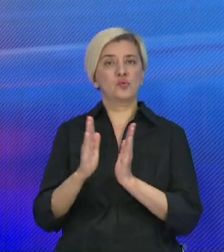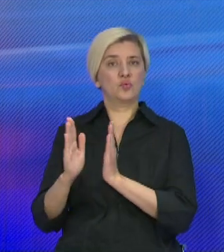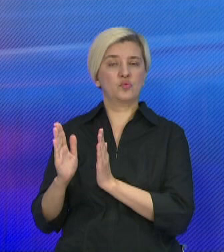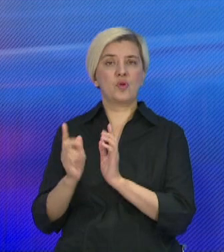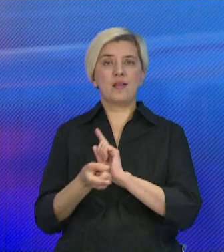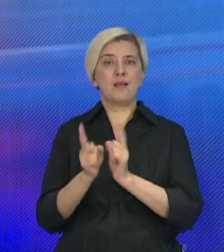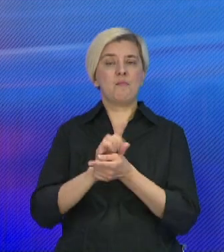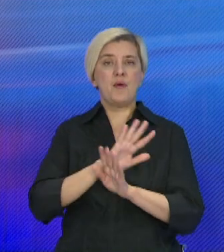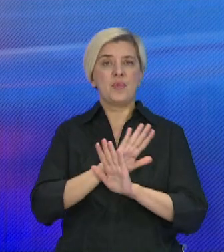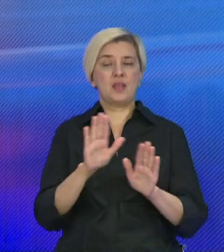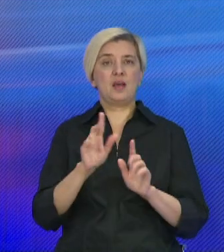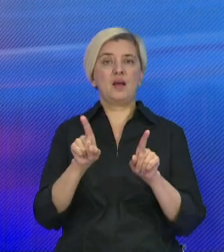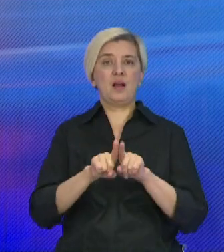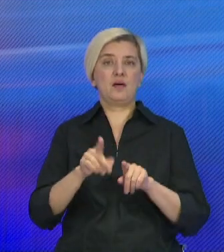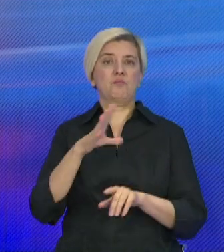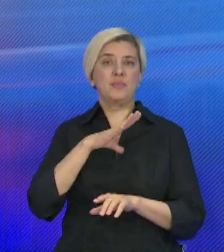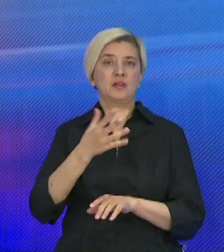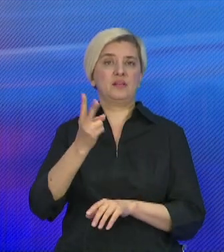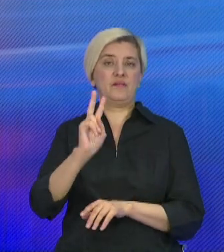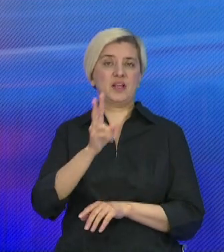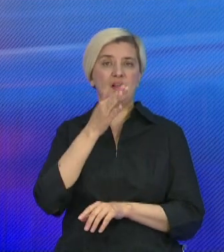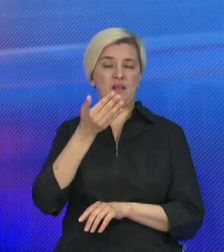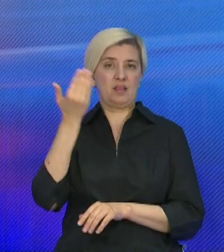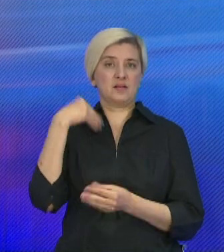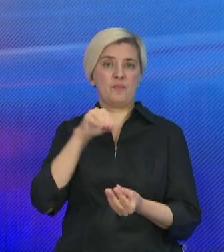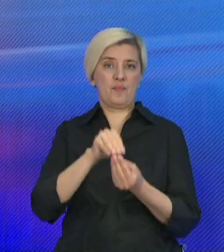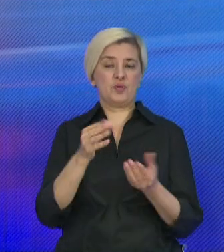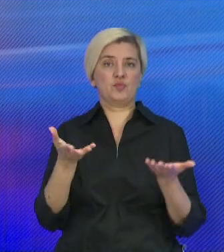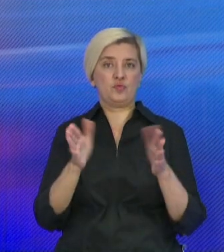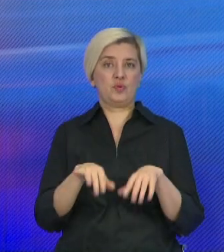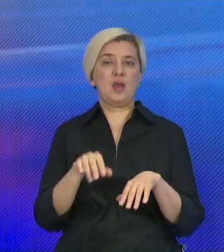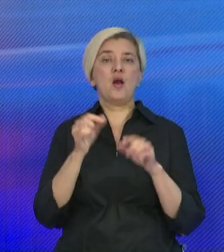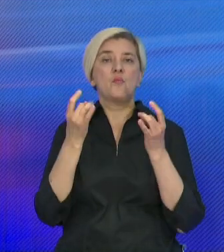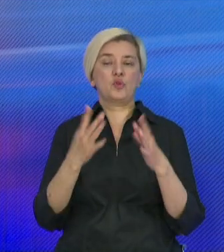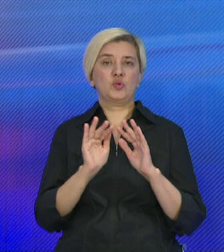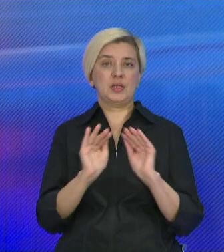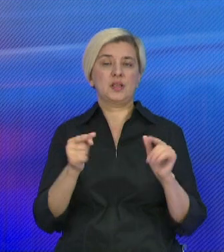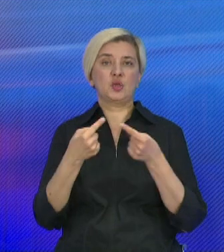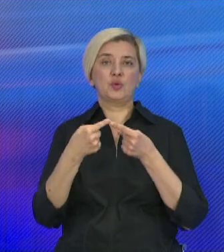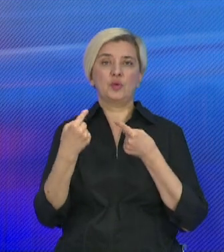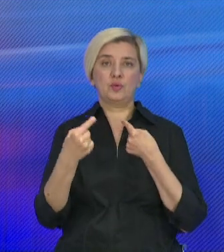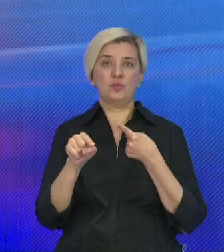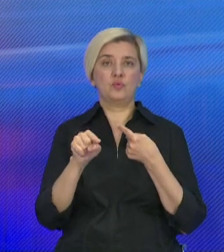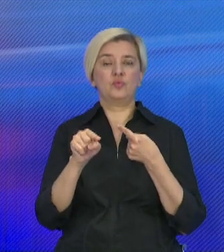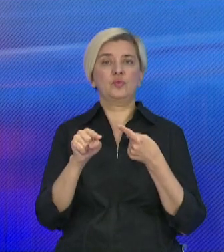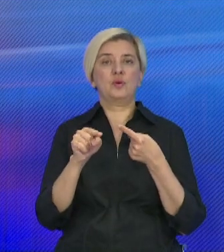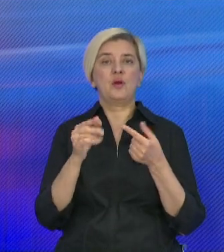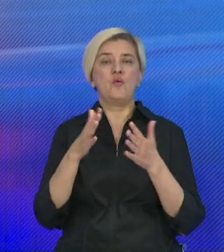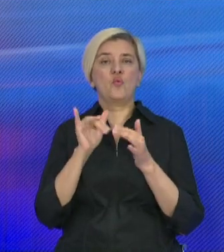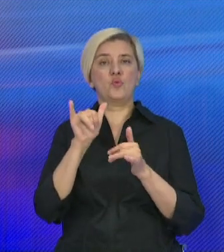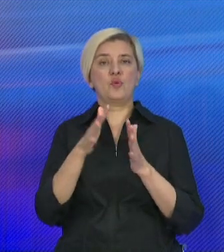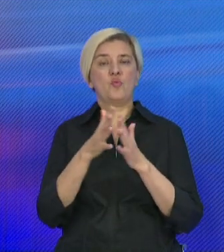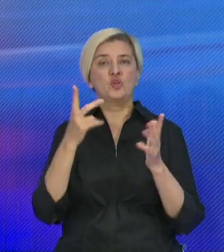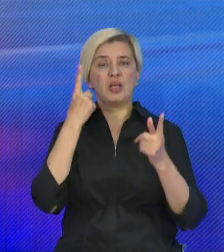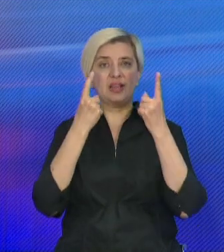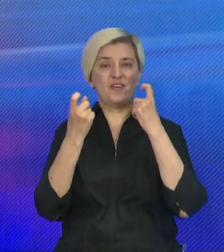как он был годов 20 назад, таким он остался сегодня. Просто дети иншие, у них, скажем, больше стало информации в